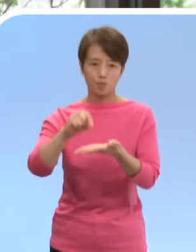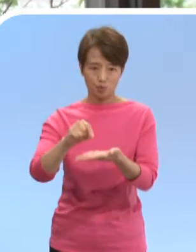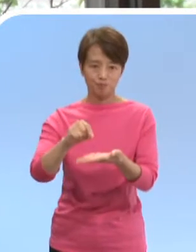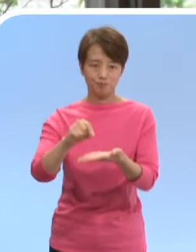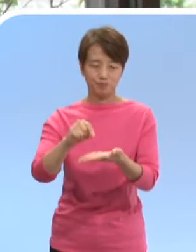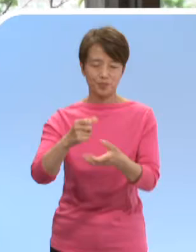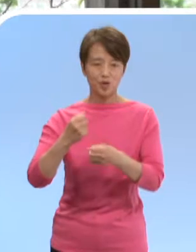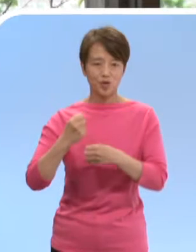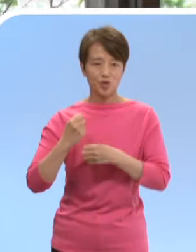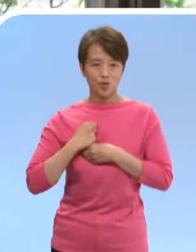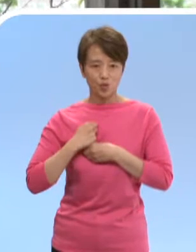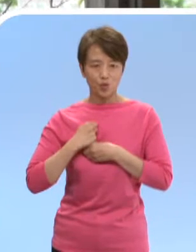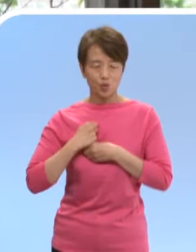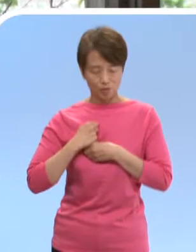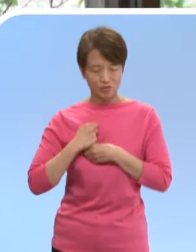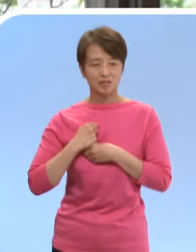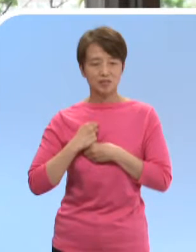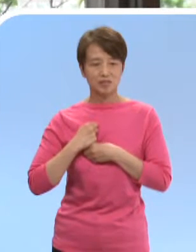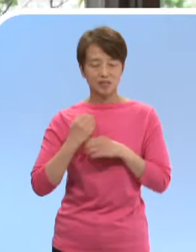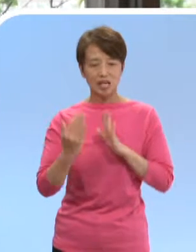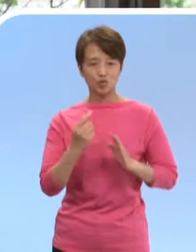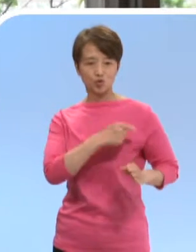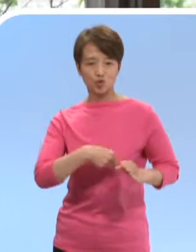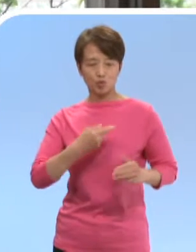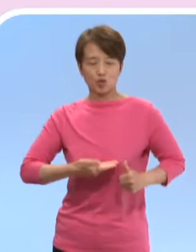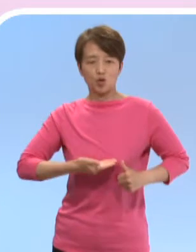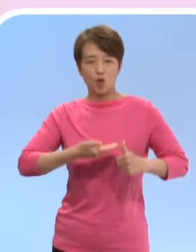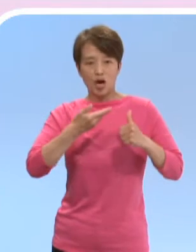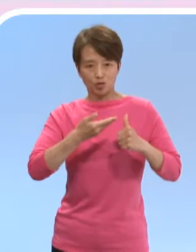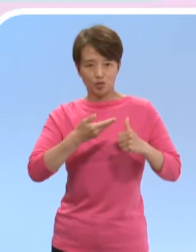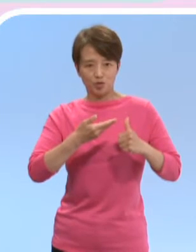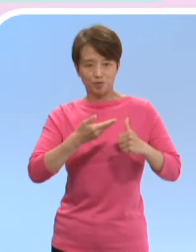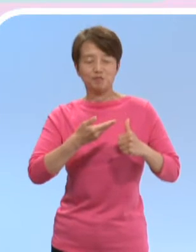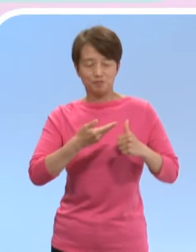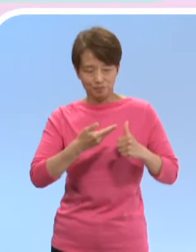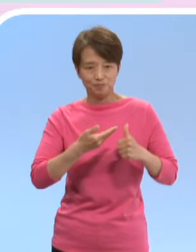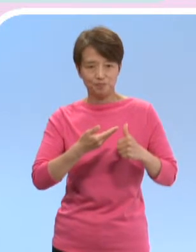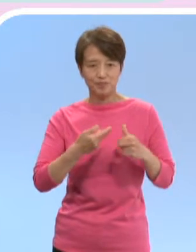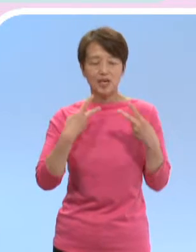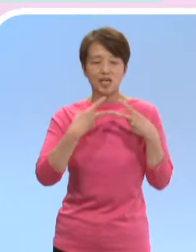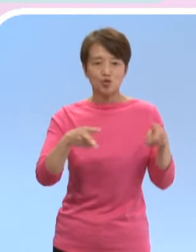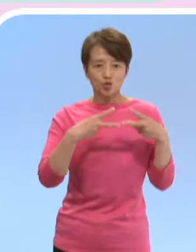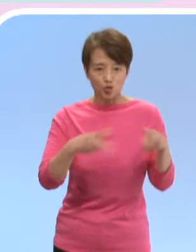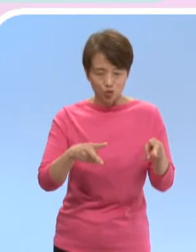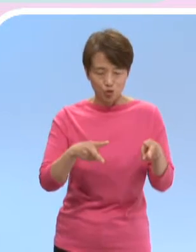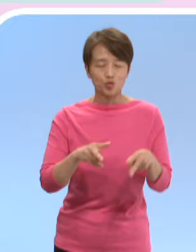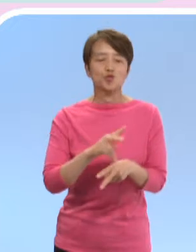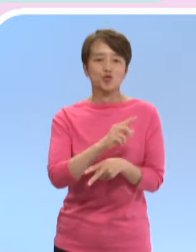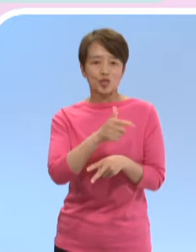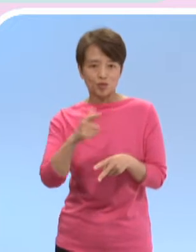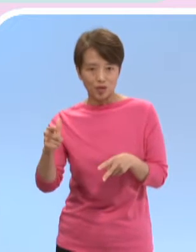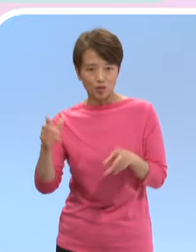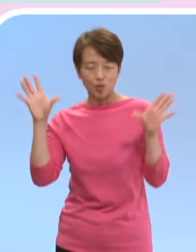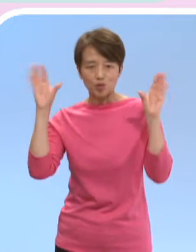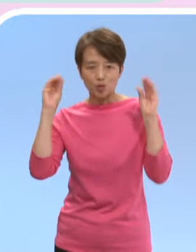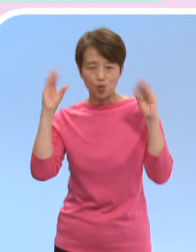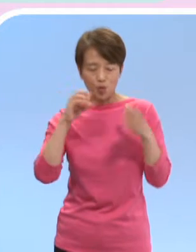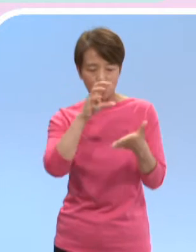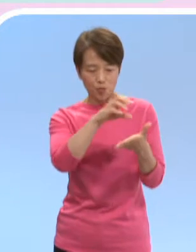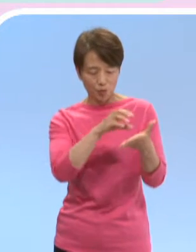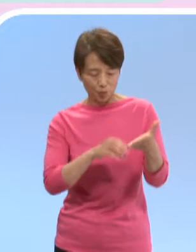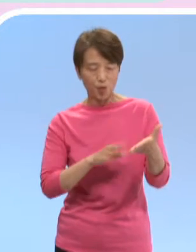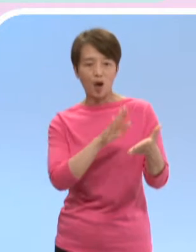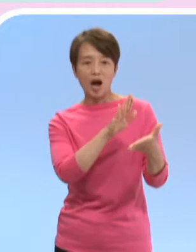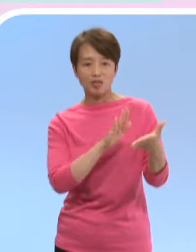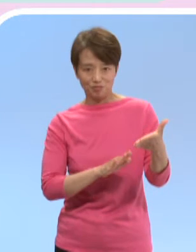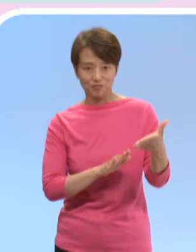けしまして、兵庫への思いといったものを育む、そういった制度で最新のニュースでありましたりとか、有名なライターの方が話題のスポット